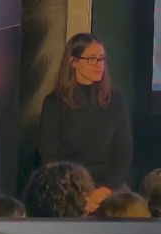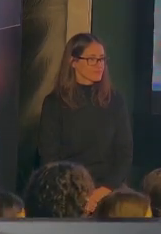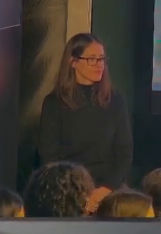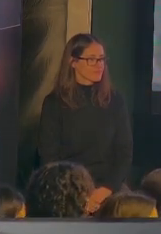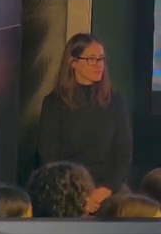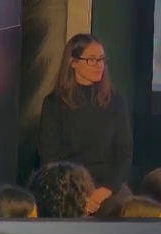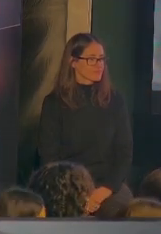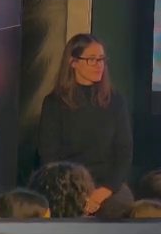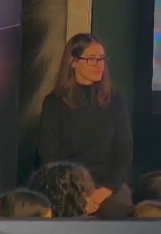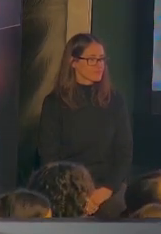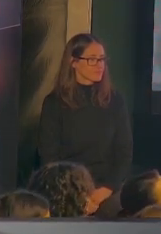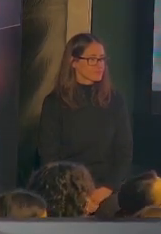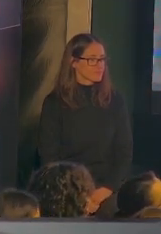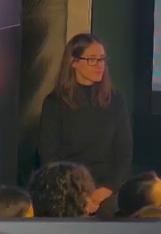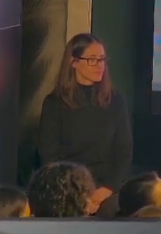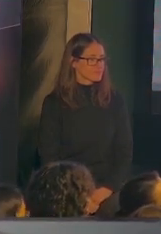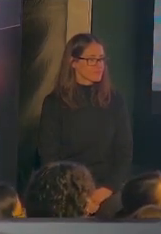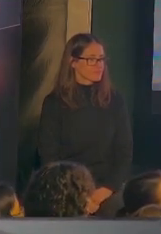Perfecte.